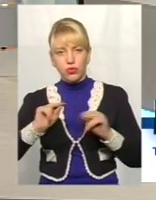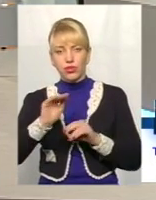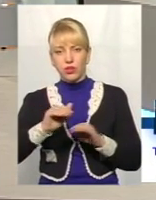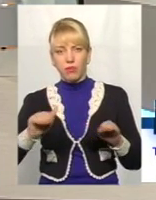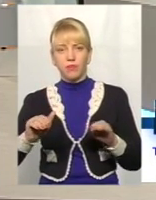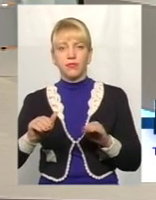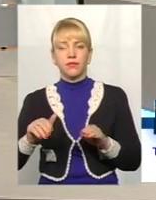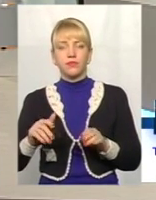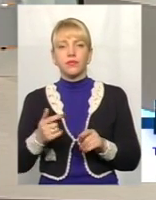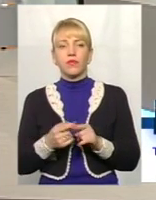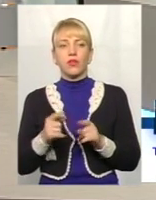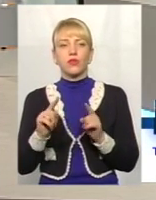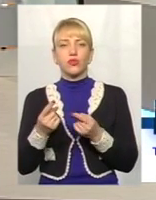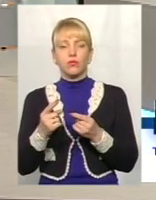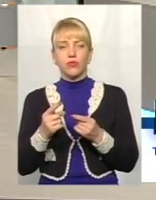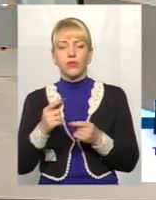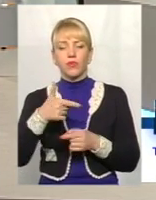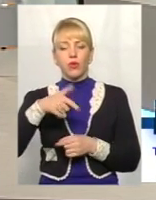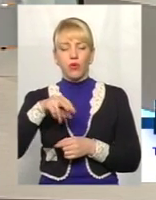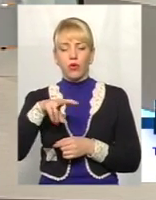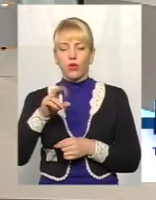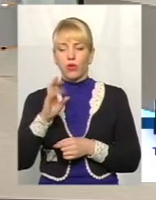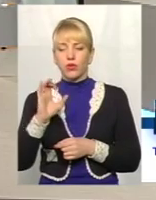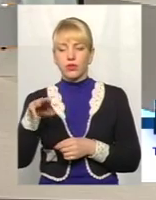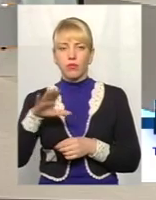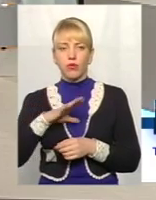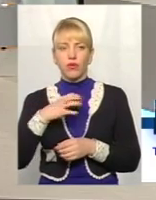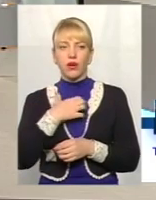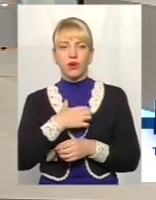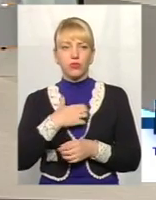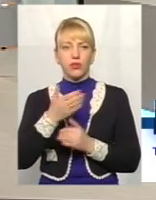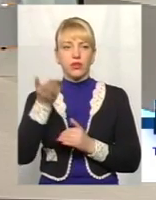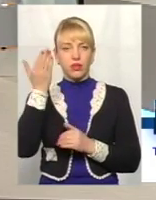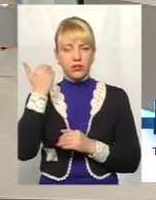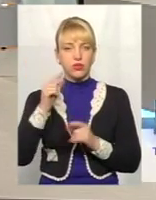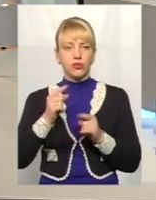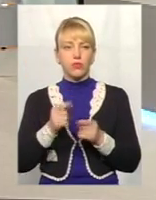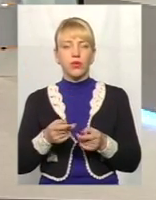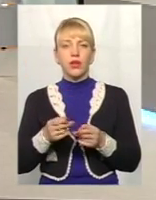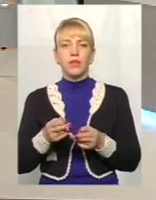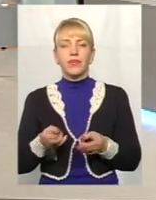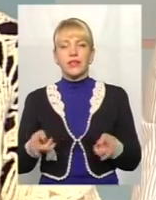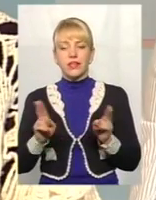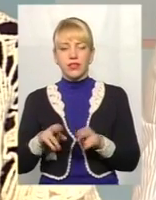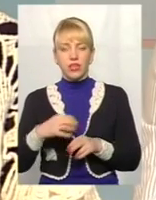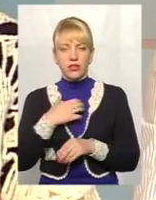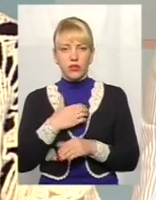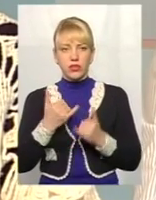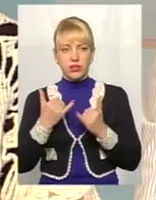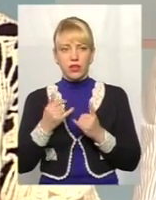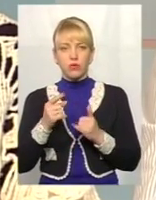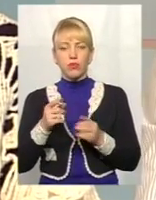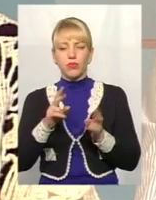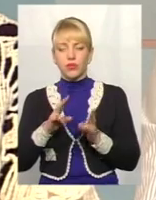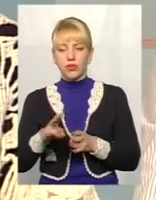інших людей те, чому, власне, Голокост був актуальний раніше, чому він лишається актуальним зараз, адже в ньому постраждали не